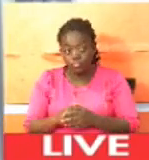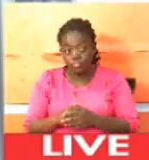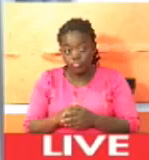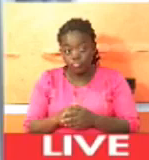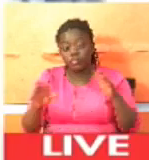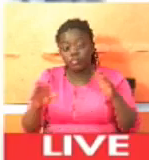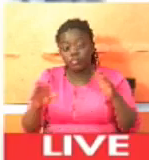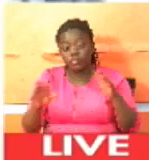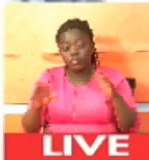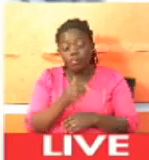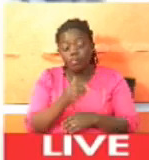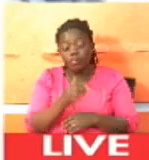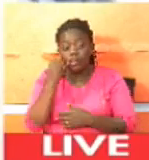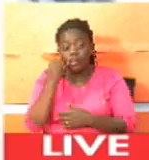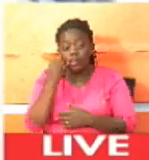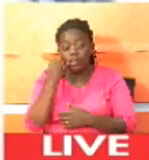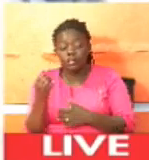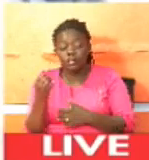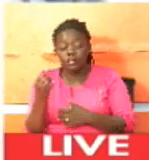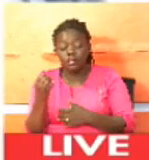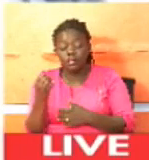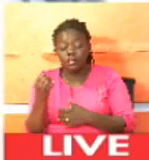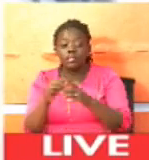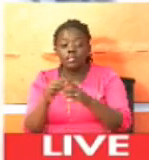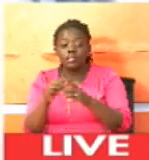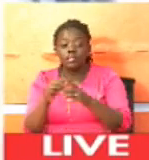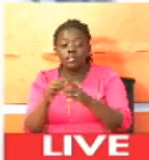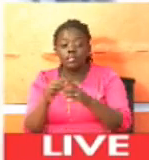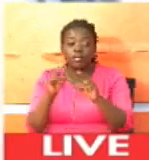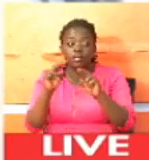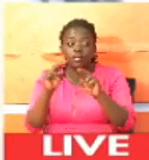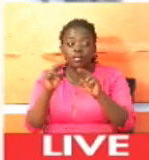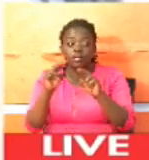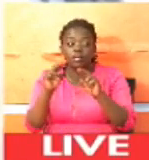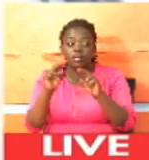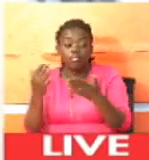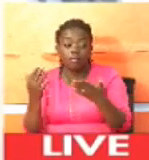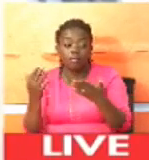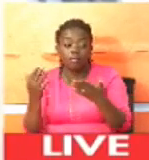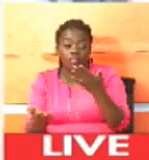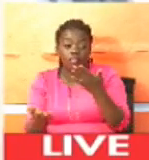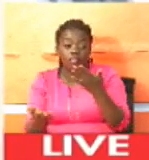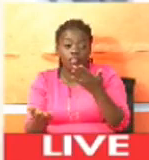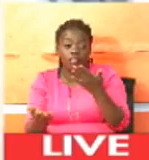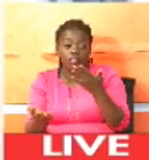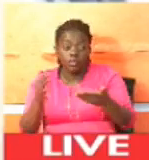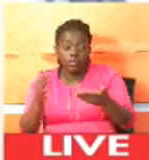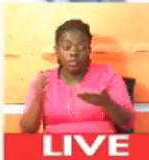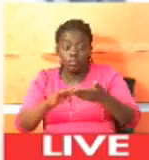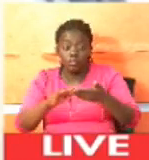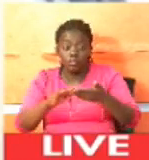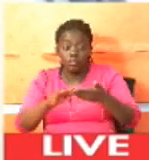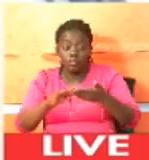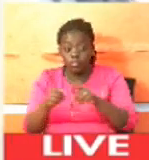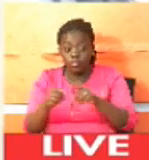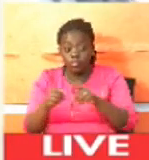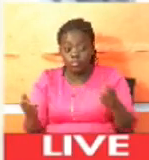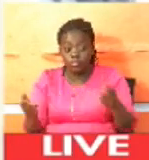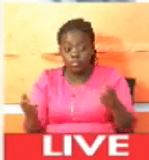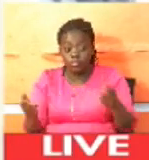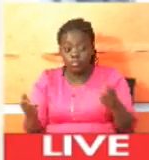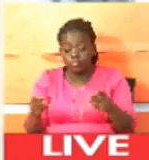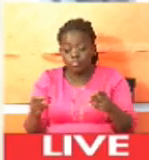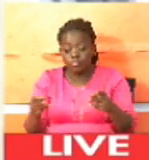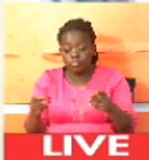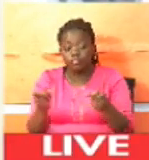bw'ali ali mbulumi talina buyambi. Bakyala kiyinzika okuba nga beekobaanye wonna nga bwe baladde mu kikomera ne